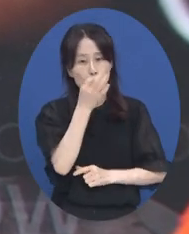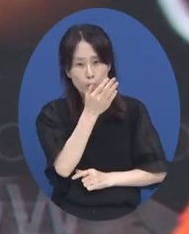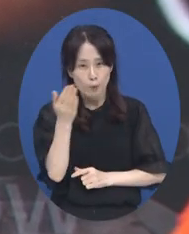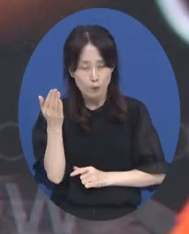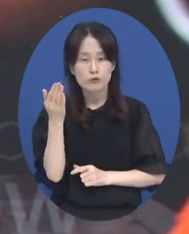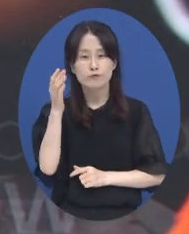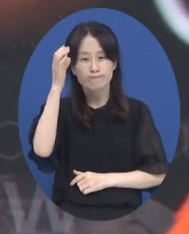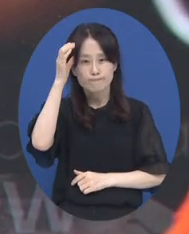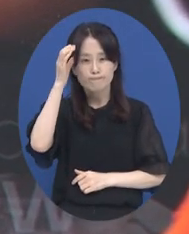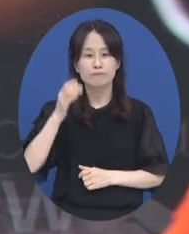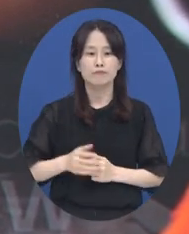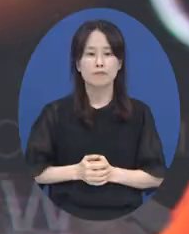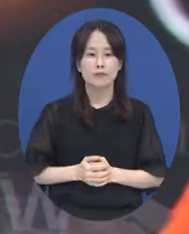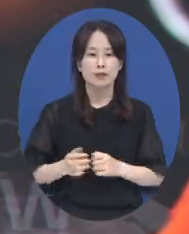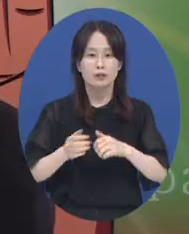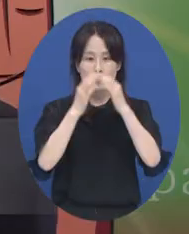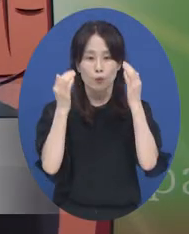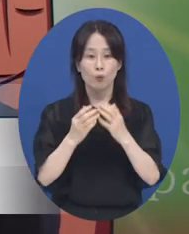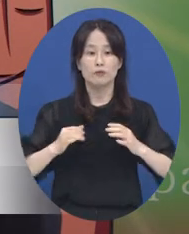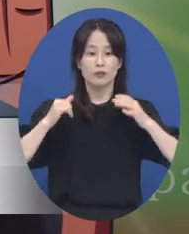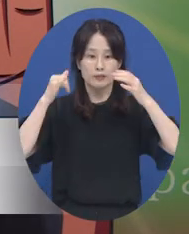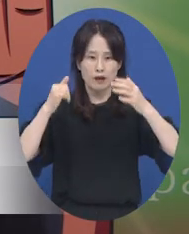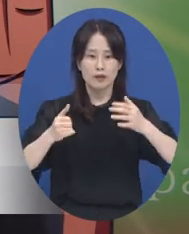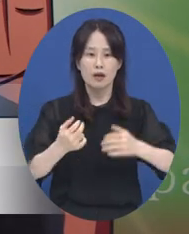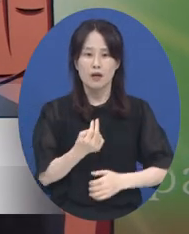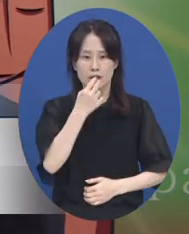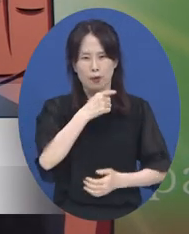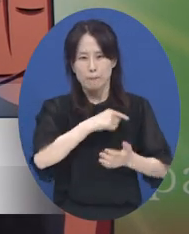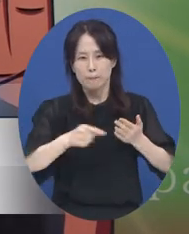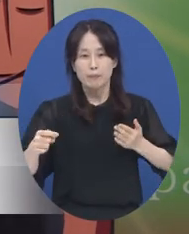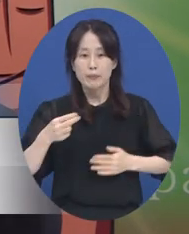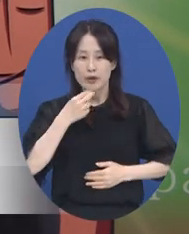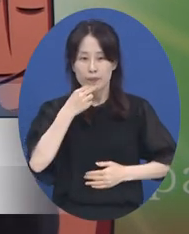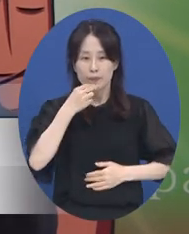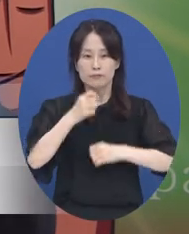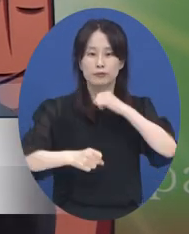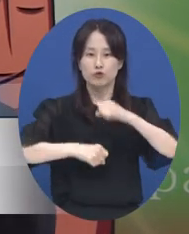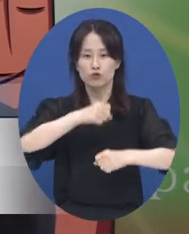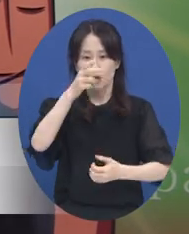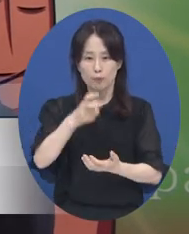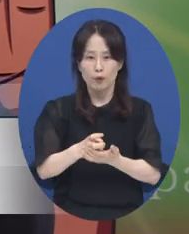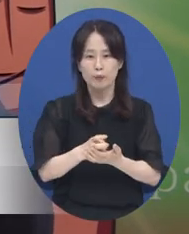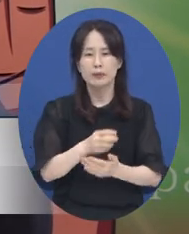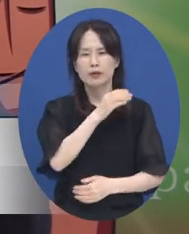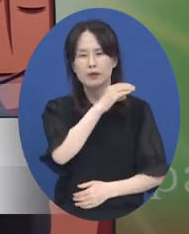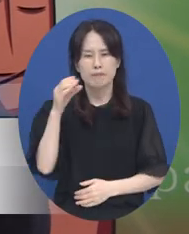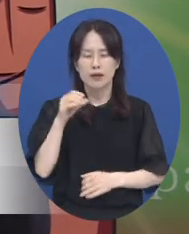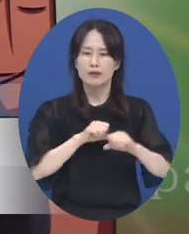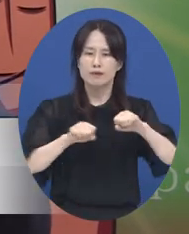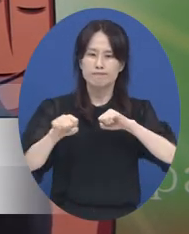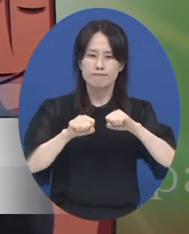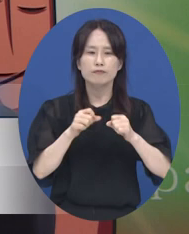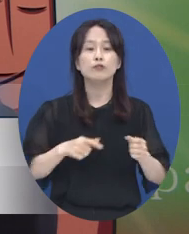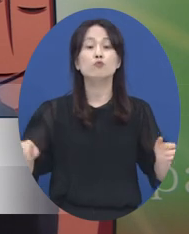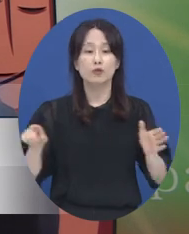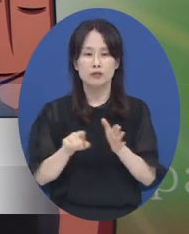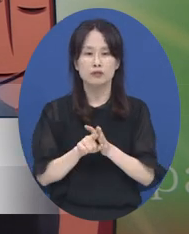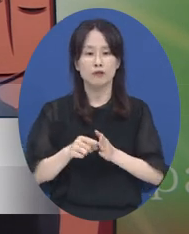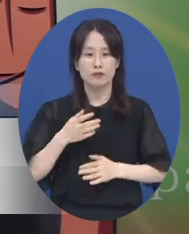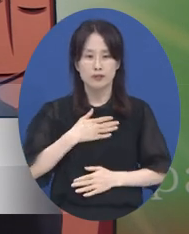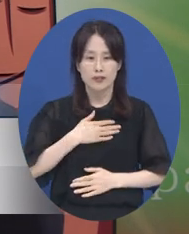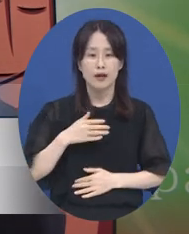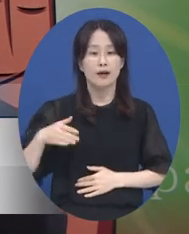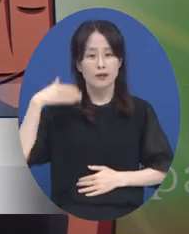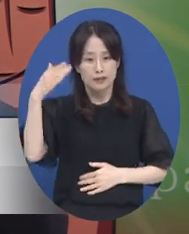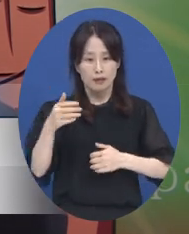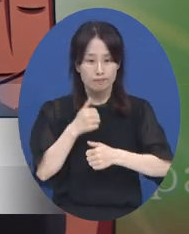형태로 전개될 것으로 보입니다. 온 세상에 생명 침해가 없는 민주적 제도가 제대로 정착되는